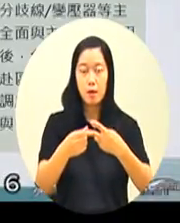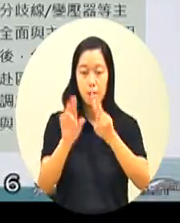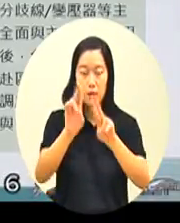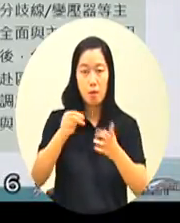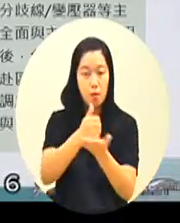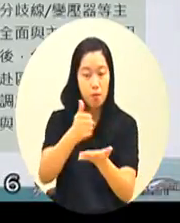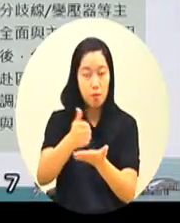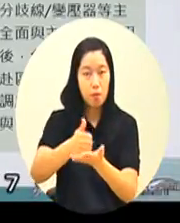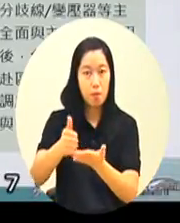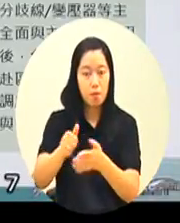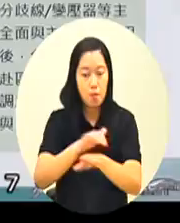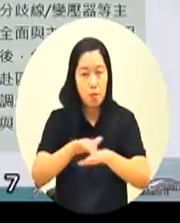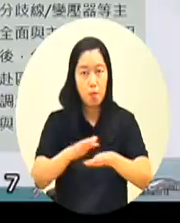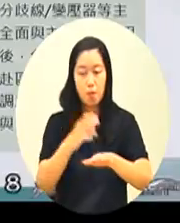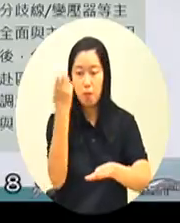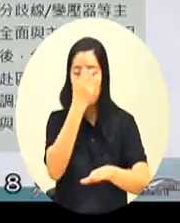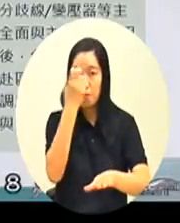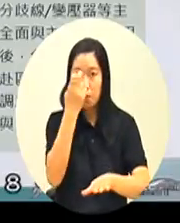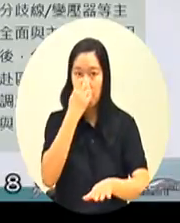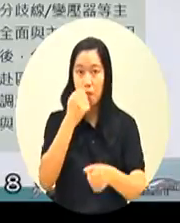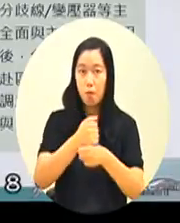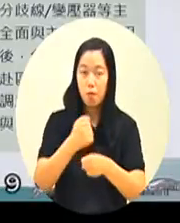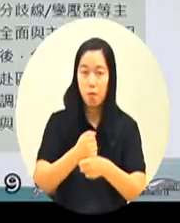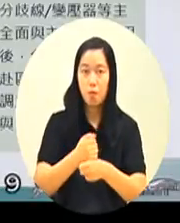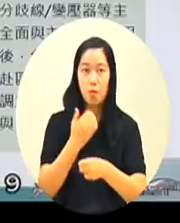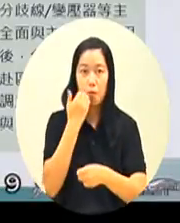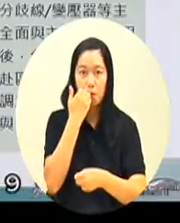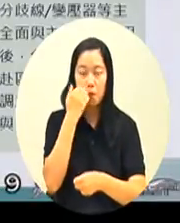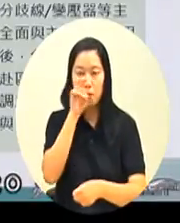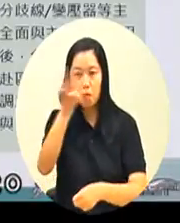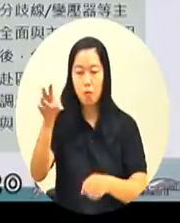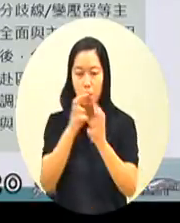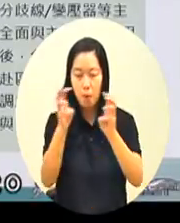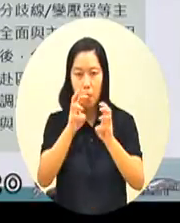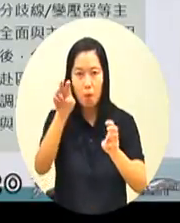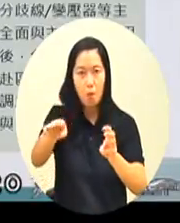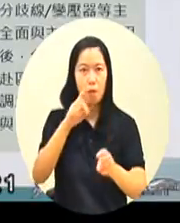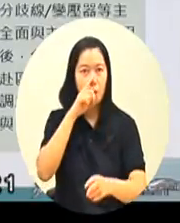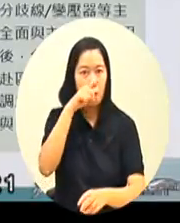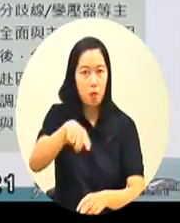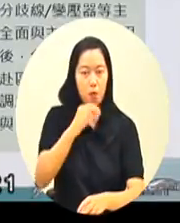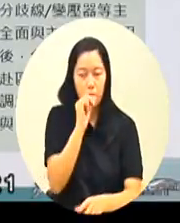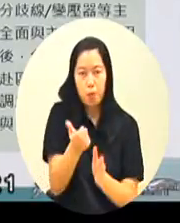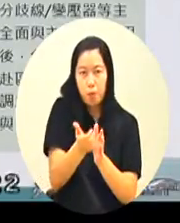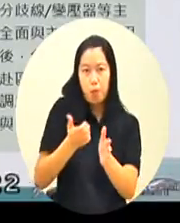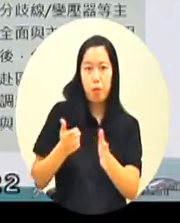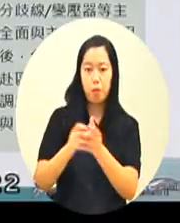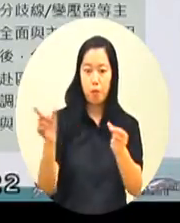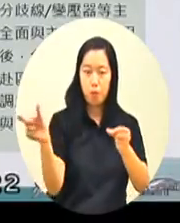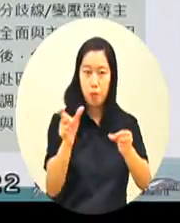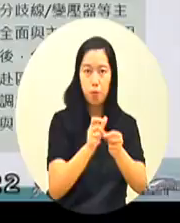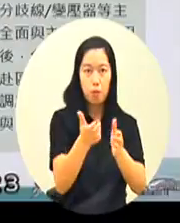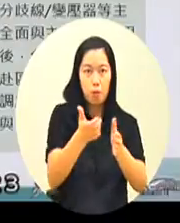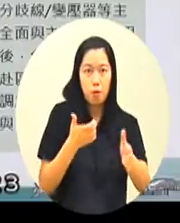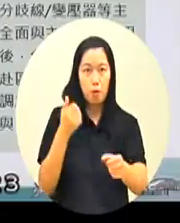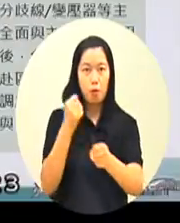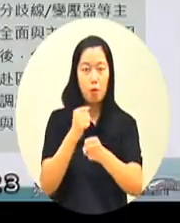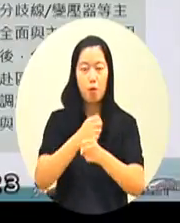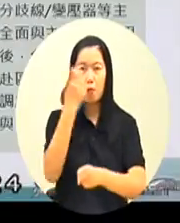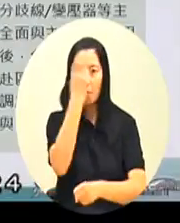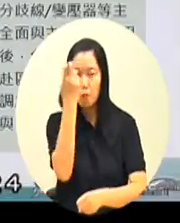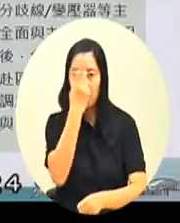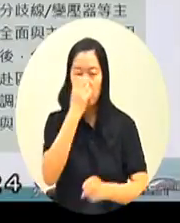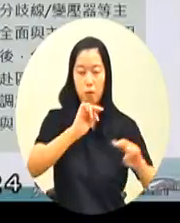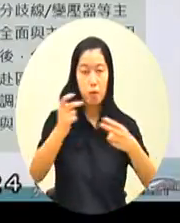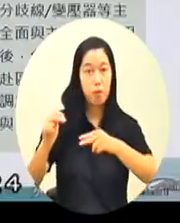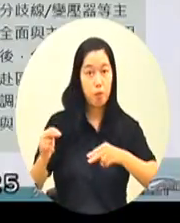安全巡检工作，就是说有些供电线路如果已经老化，那个要提早在台风来临之前做一些好的巡检工作。那